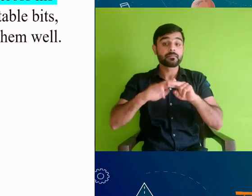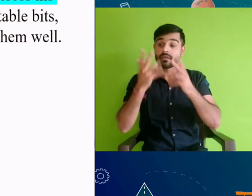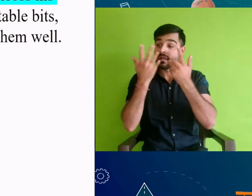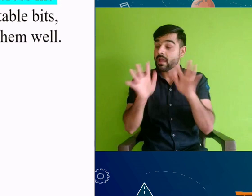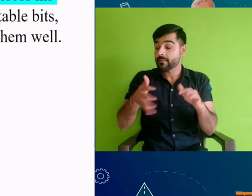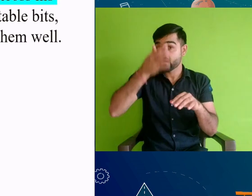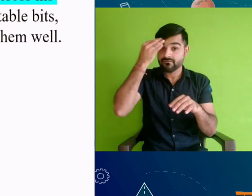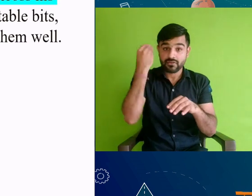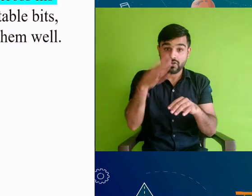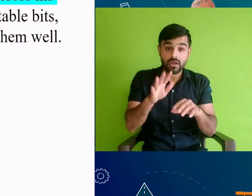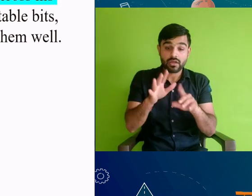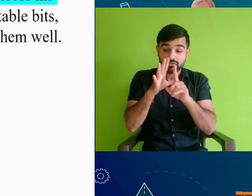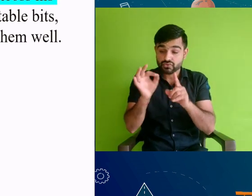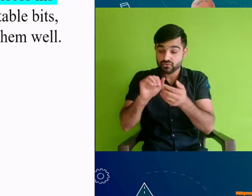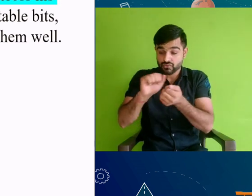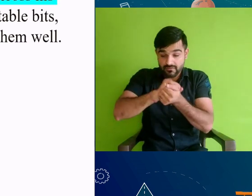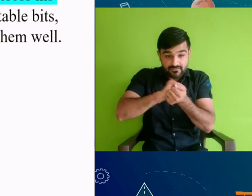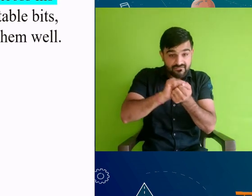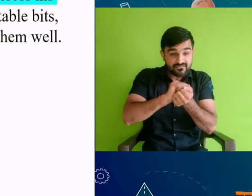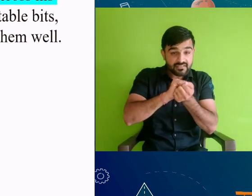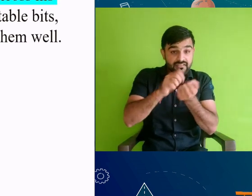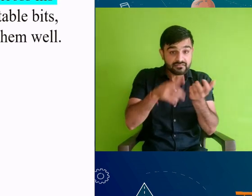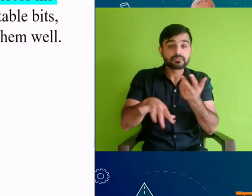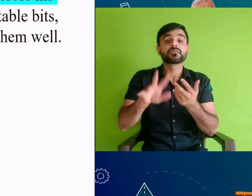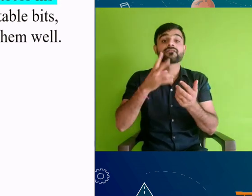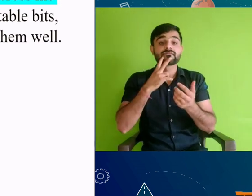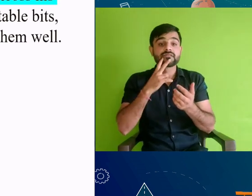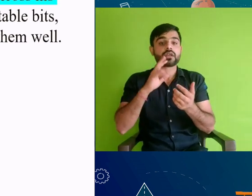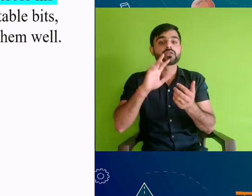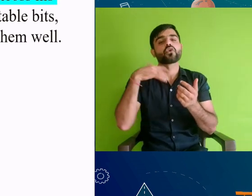किसी चीज को वॉश करना, वेजिटेबल को या